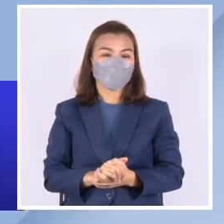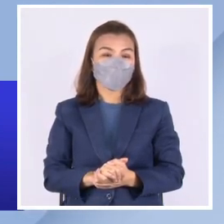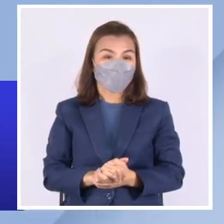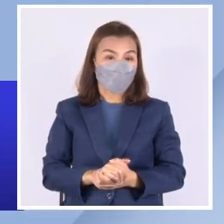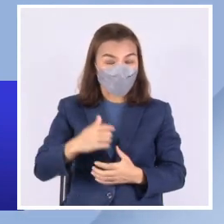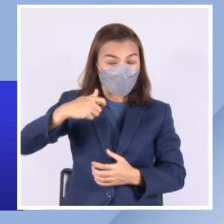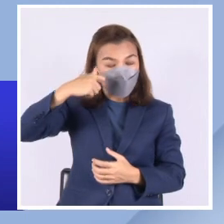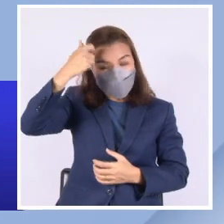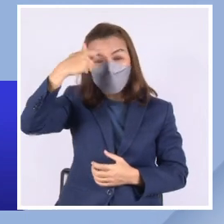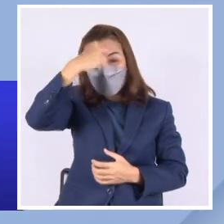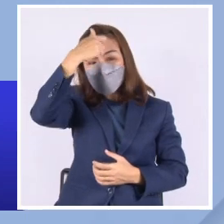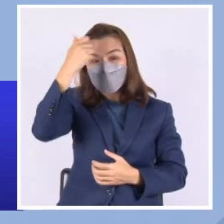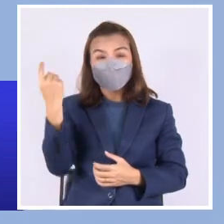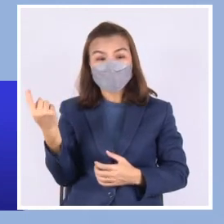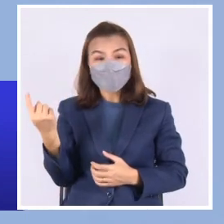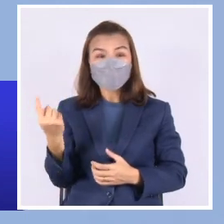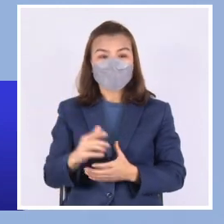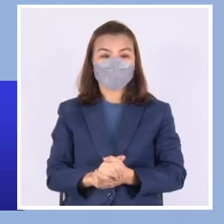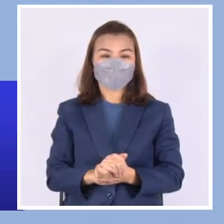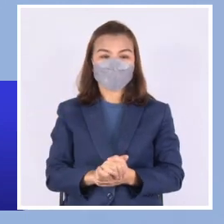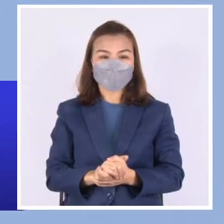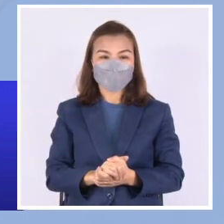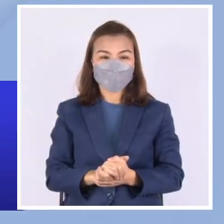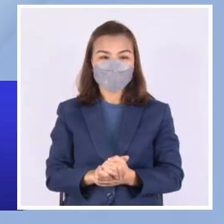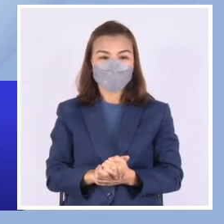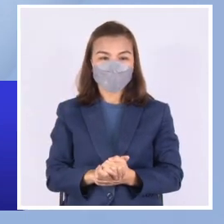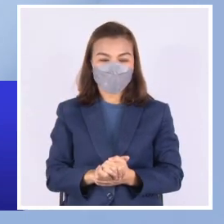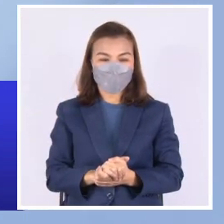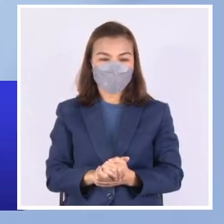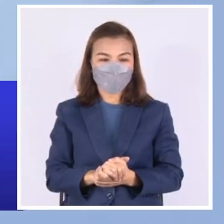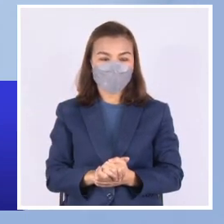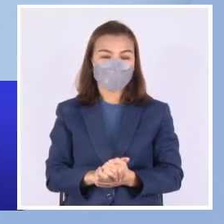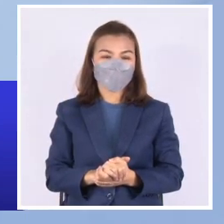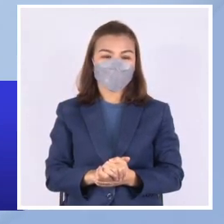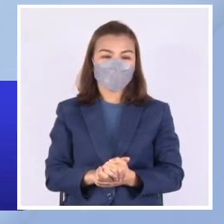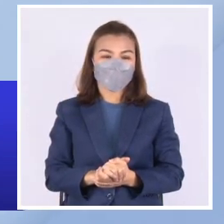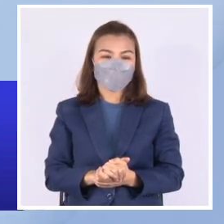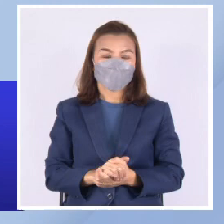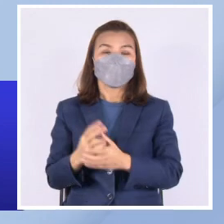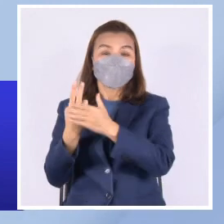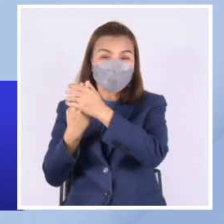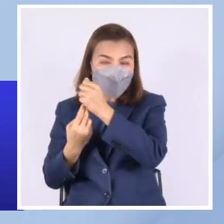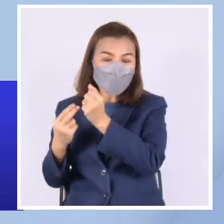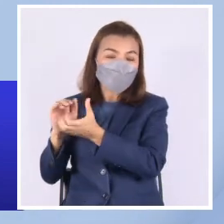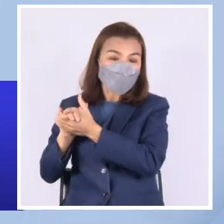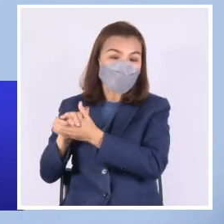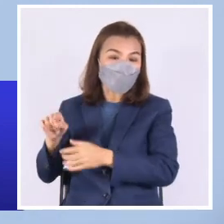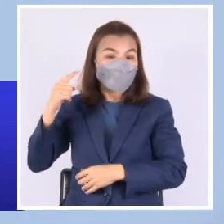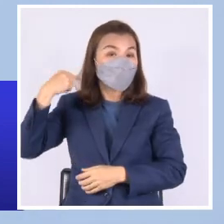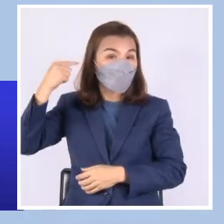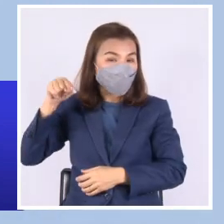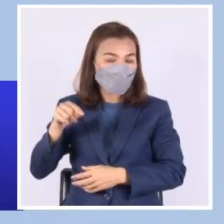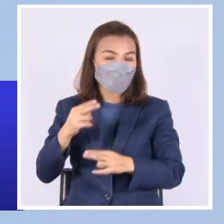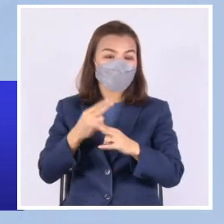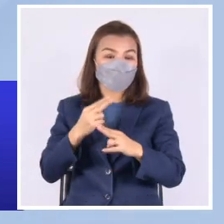ยทำไมเธอทำแบบนี้เนี่ยเออคุณผู้ชมดูค่ะนี่เป็นภาพของคู่ชีวิตทั้งสองคนคุณผู้หญิงเนี่ยชื่อคุณนกคุ